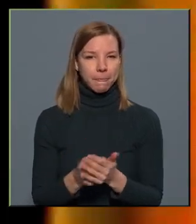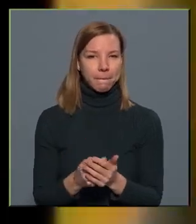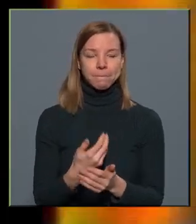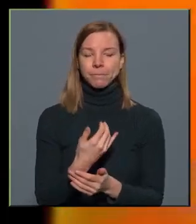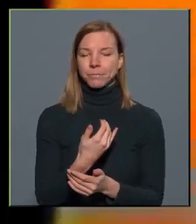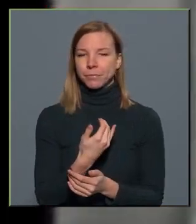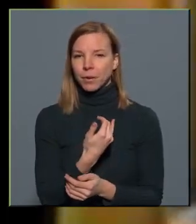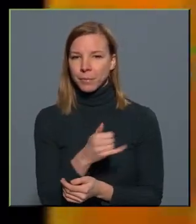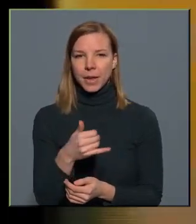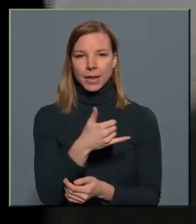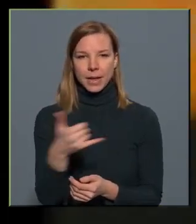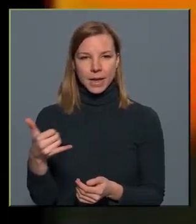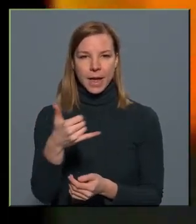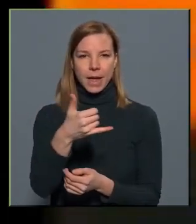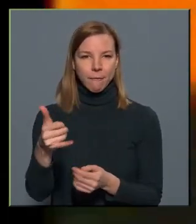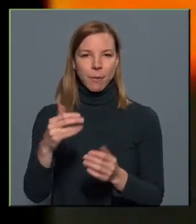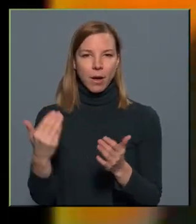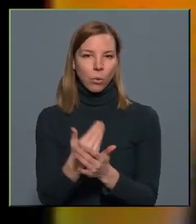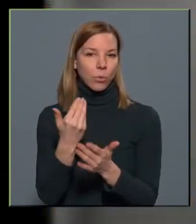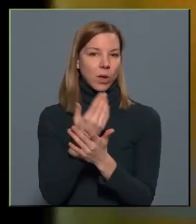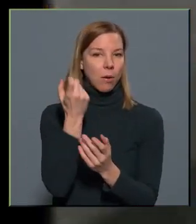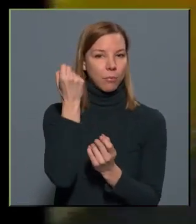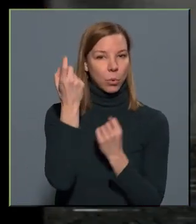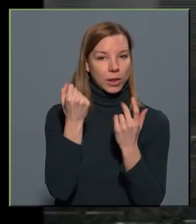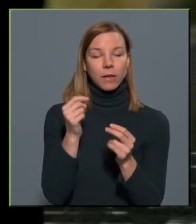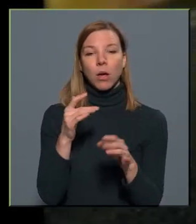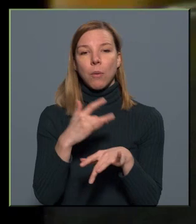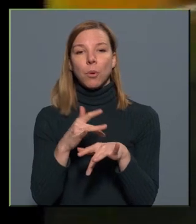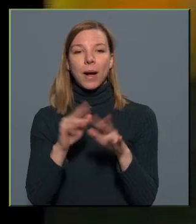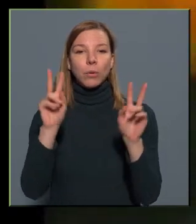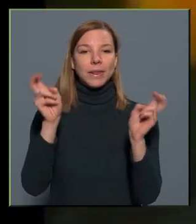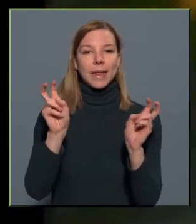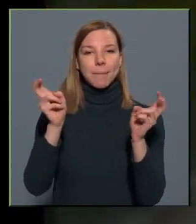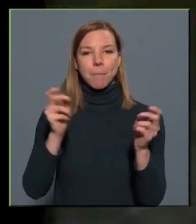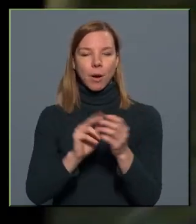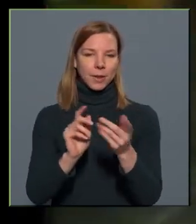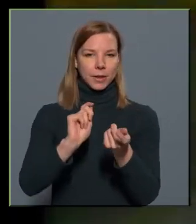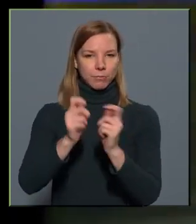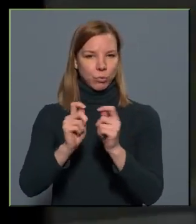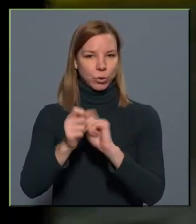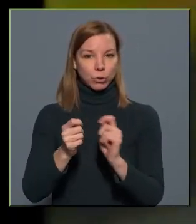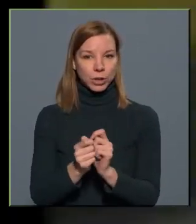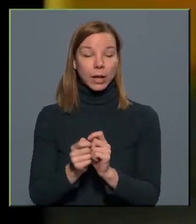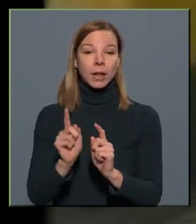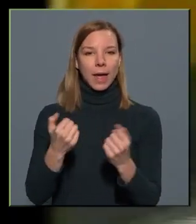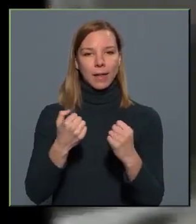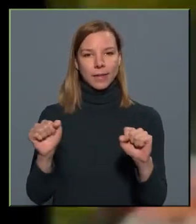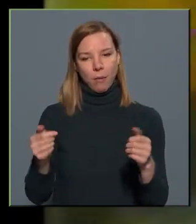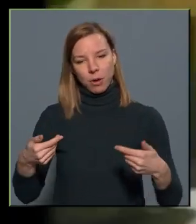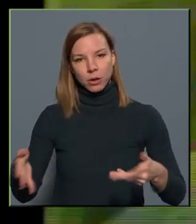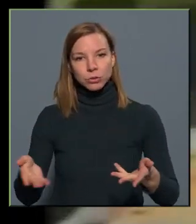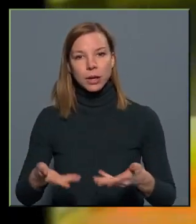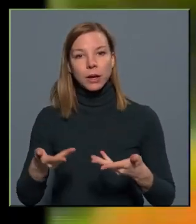újabb ötleteket hoz, próbálunk a tematikában is egy kicsit módosítani, ugyanakkor szabadságot is adni, hiszen